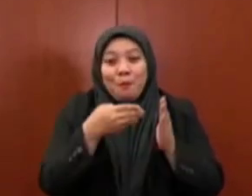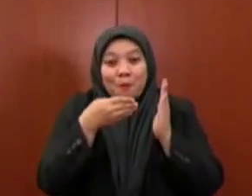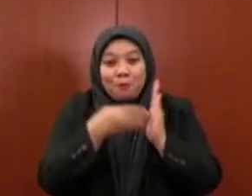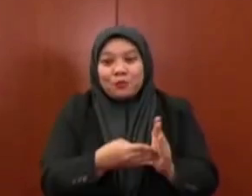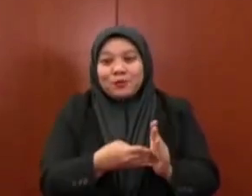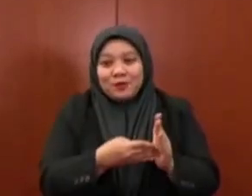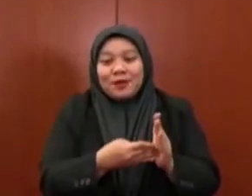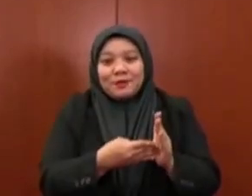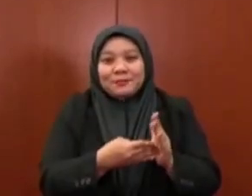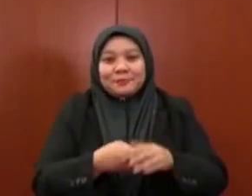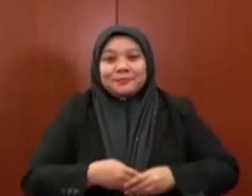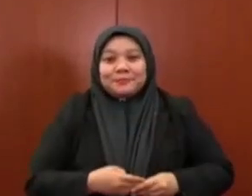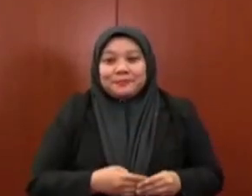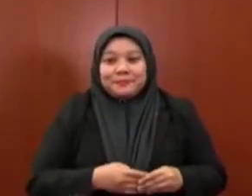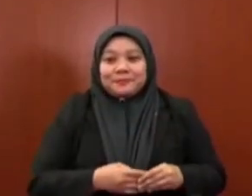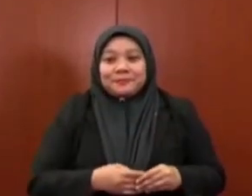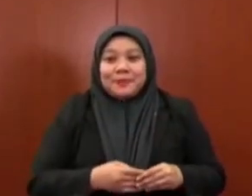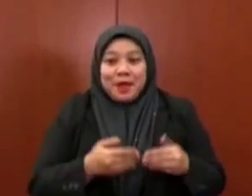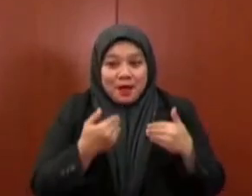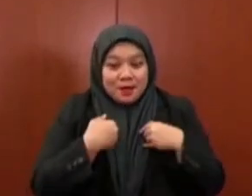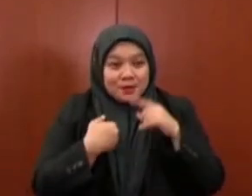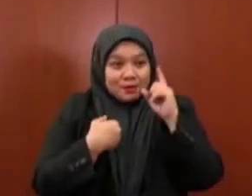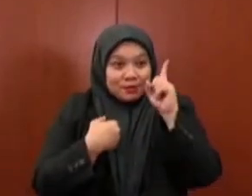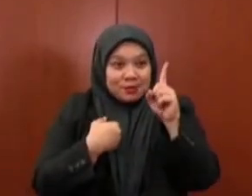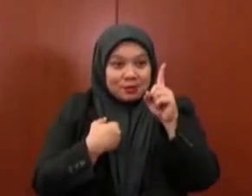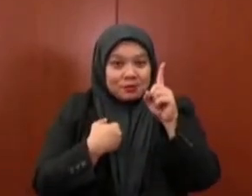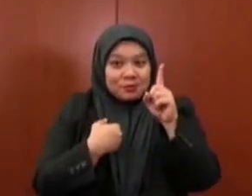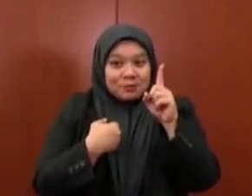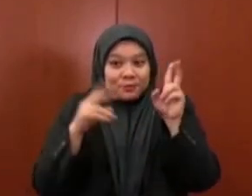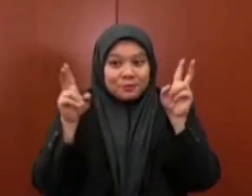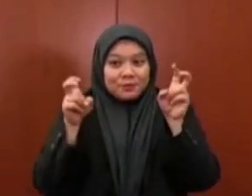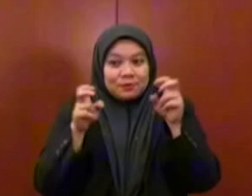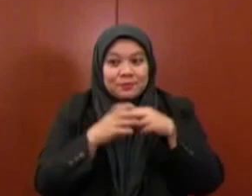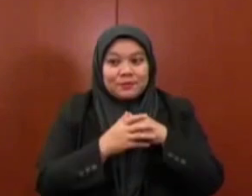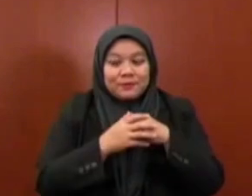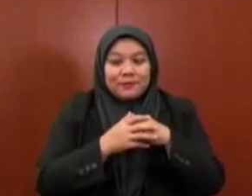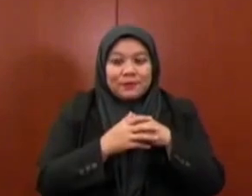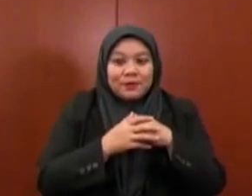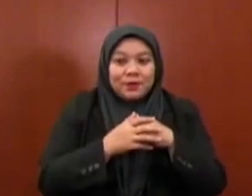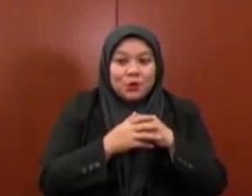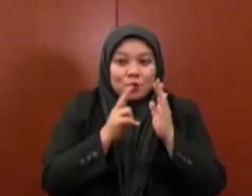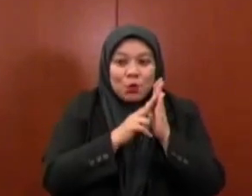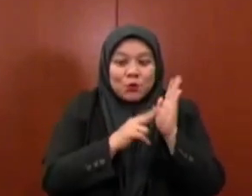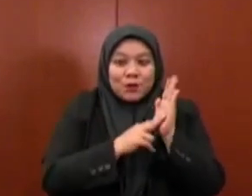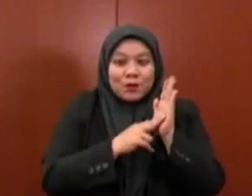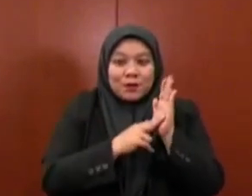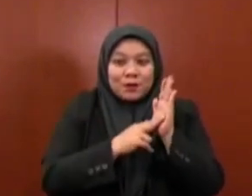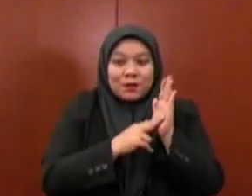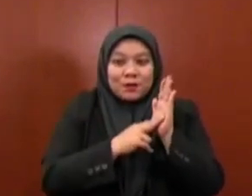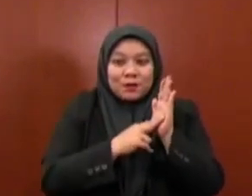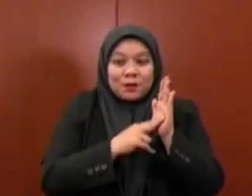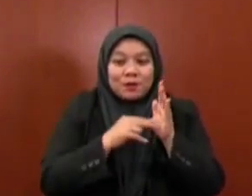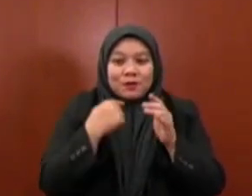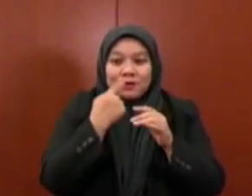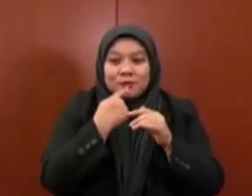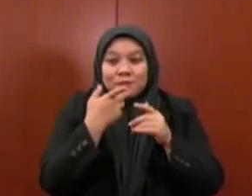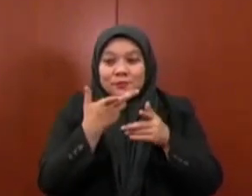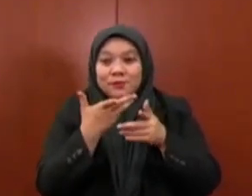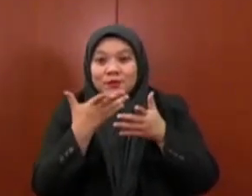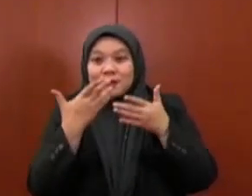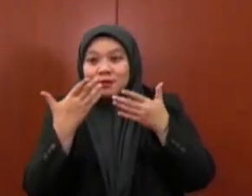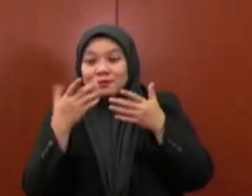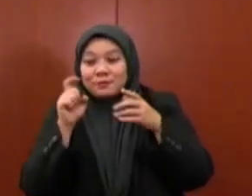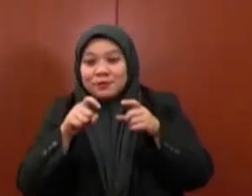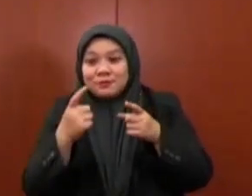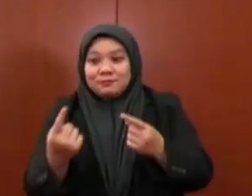membuktikan yang sebaliknya. Terdapat satu rangkap rule of equity yang berbunyi, those who seek equity